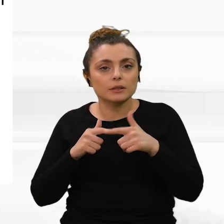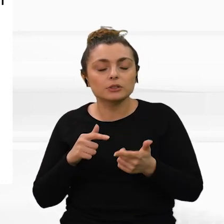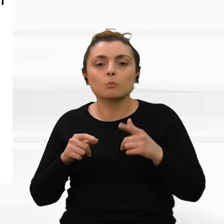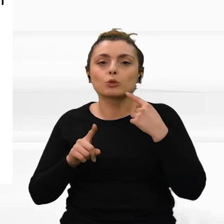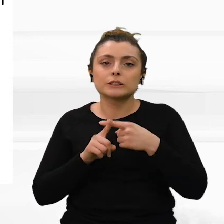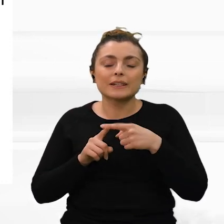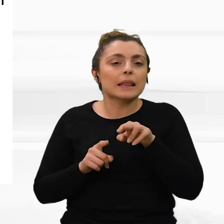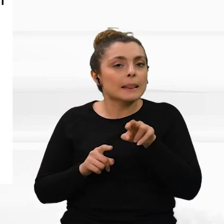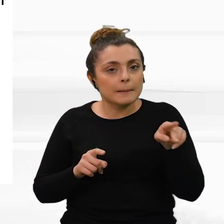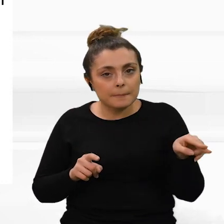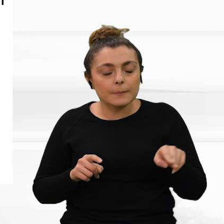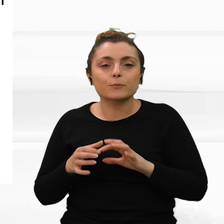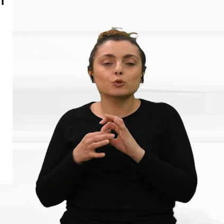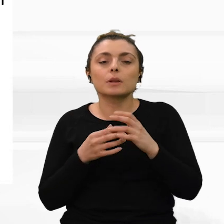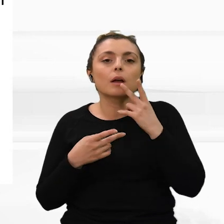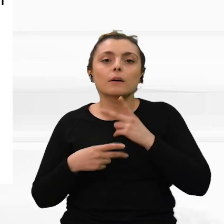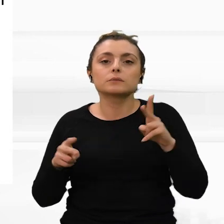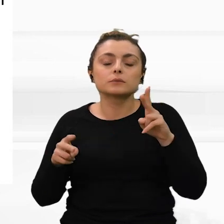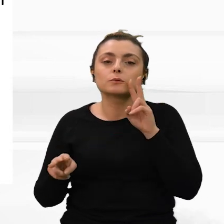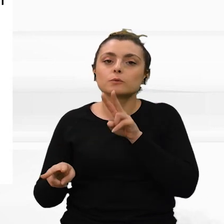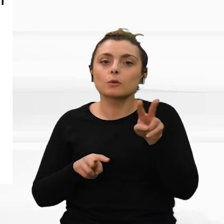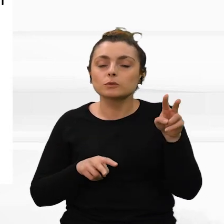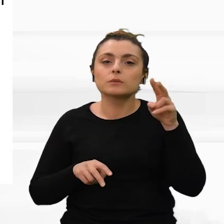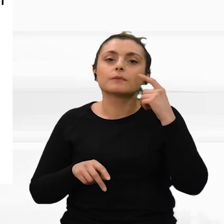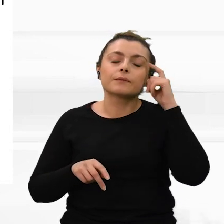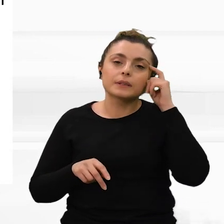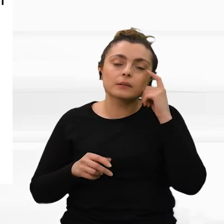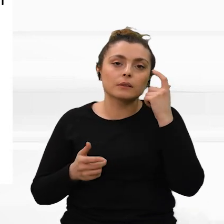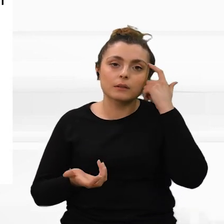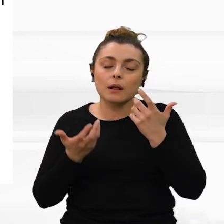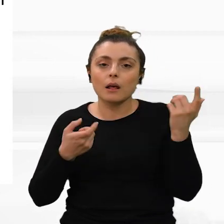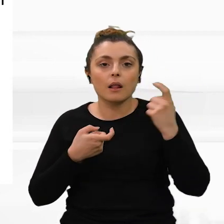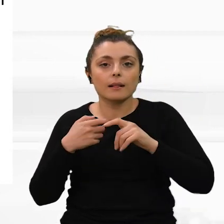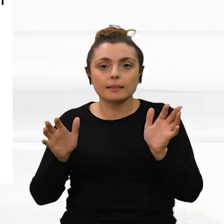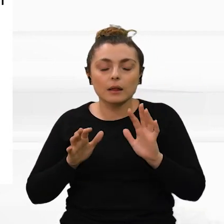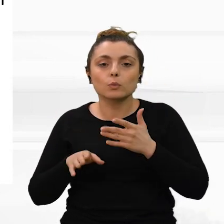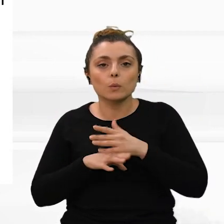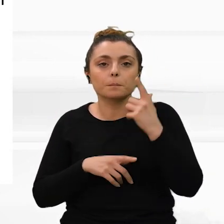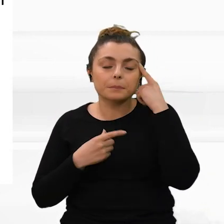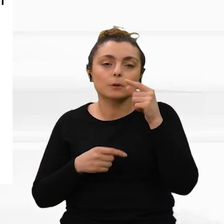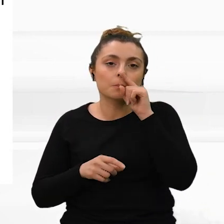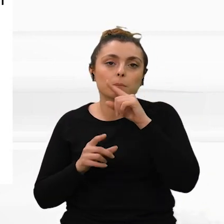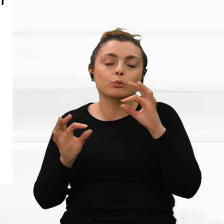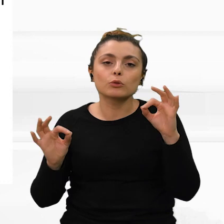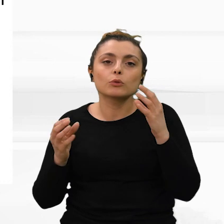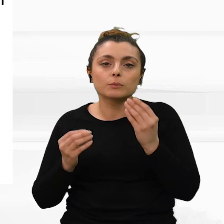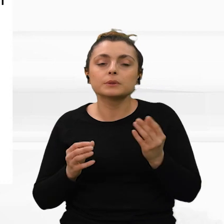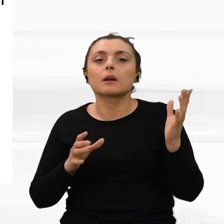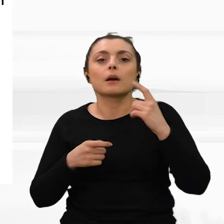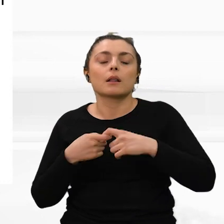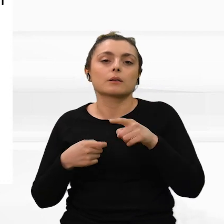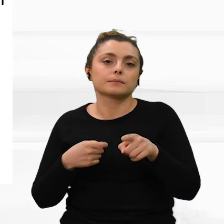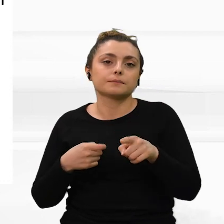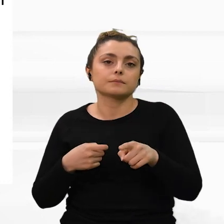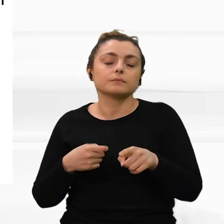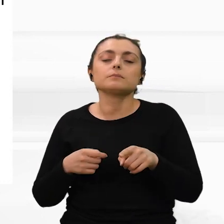fenomenoloji pozitivizm gibi parçada açıklanan görüş bilginin kaynağı ile ilgili değil doğru bilginin mutlak olamayacağı